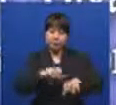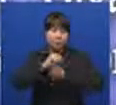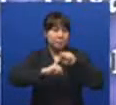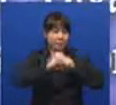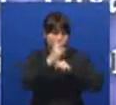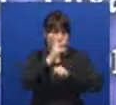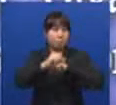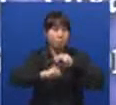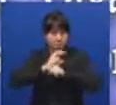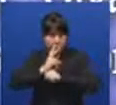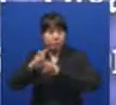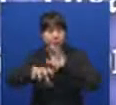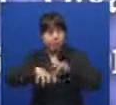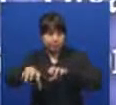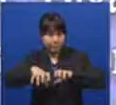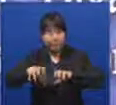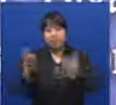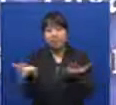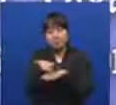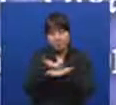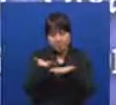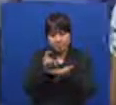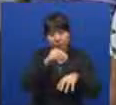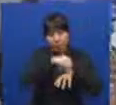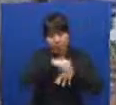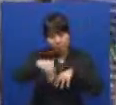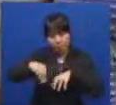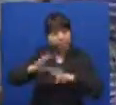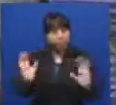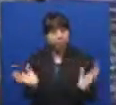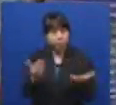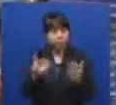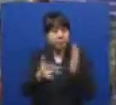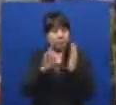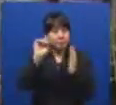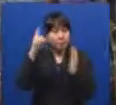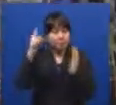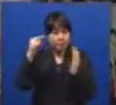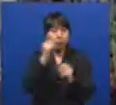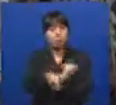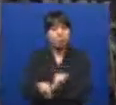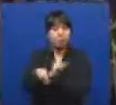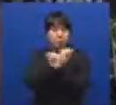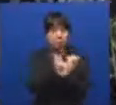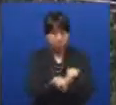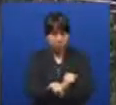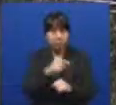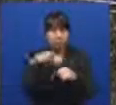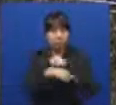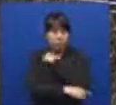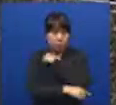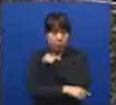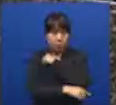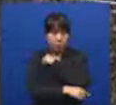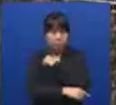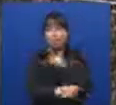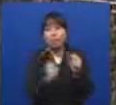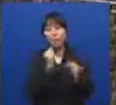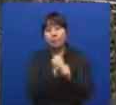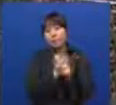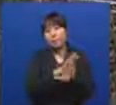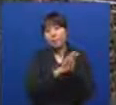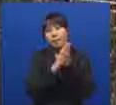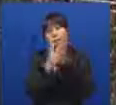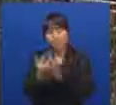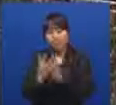ปีเพื่อแลกเปลี่ยนแล้วก็สร้างเครือข่ายสนับสนุนให้เกิดนวัตกรรมใหม่ๆด้านการป้องกันและปราบปรามการทุจริตเพื่อปรับใช้ในการขับเ